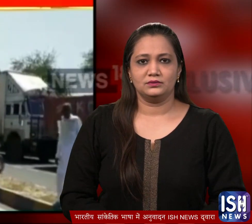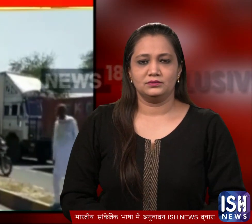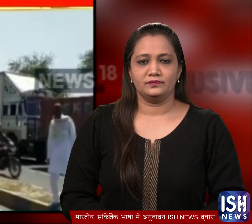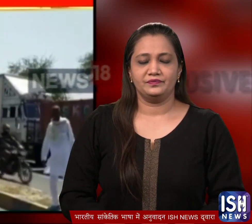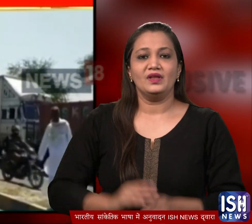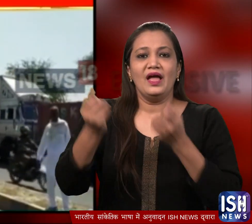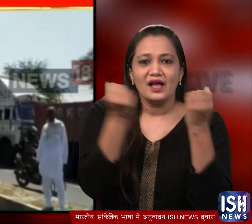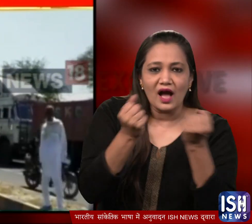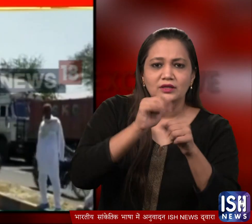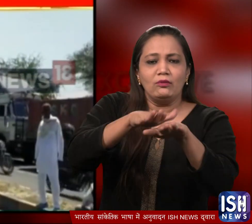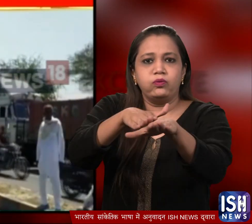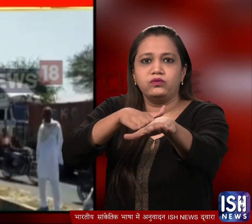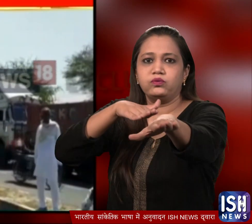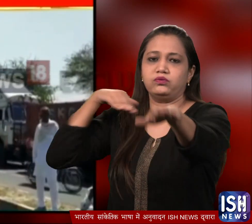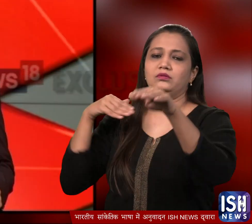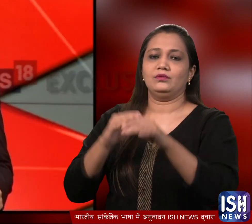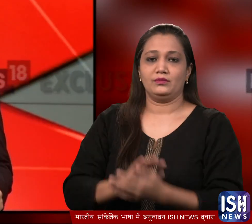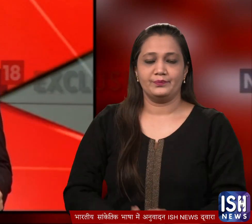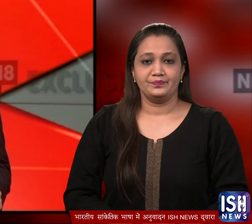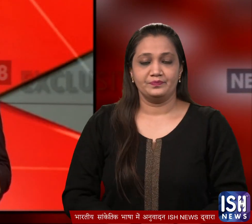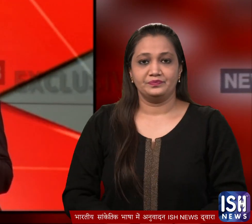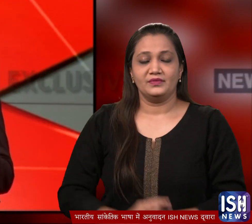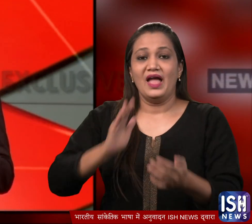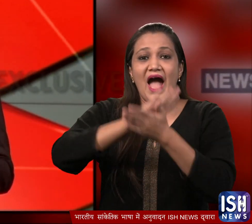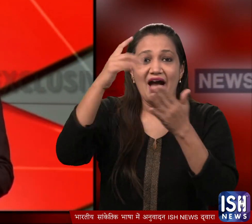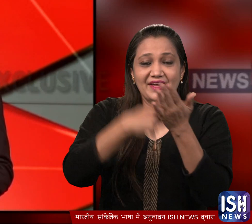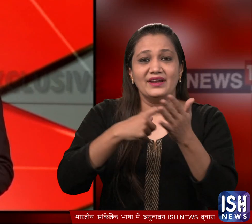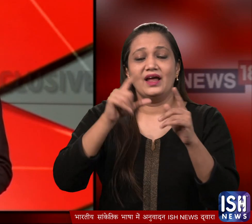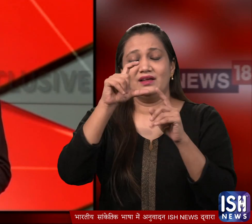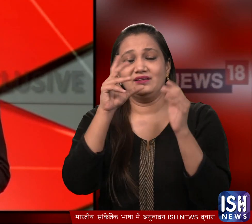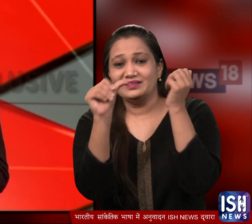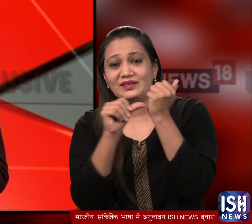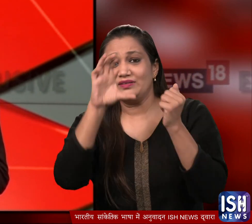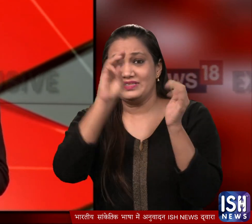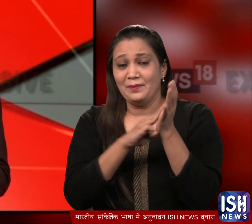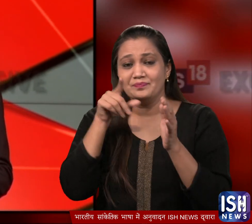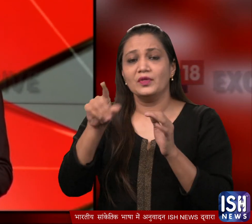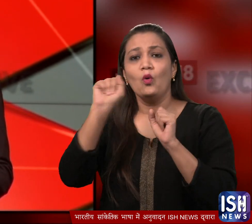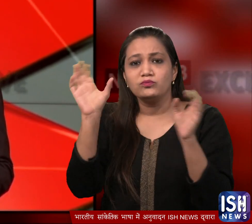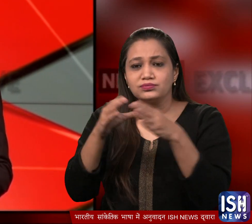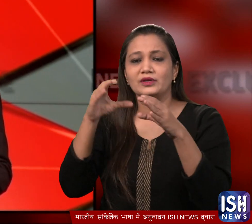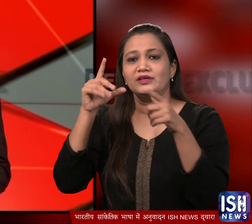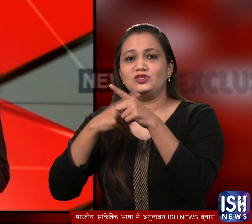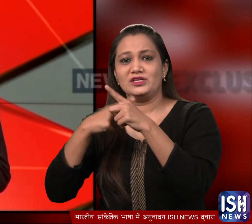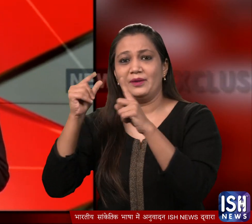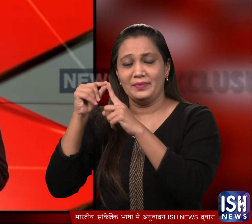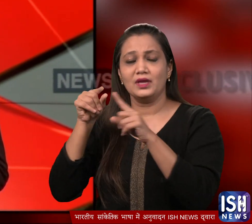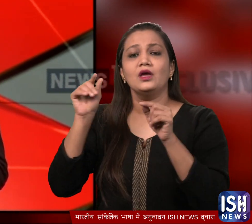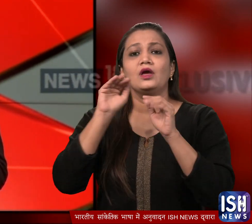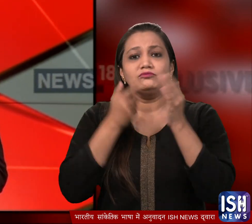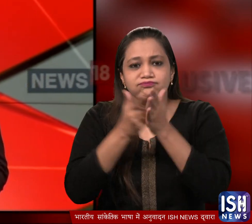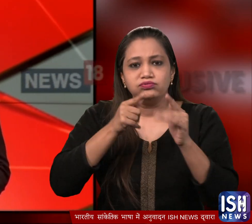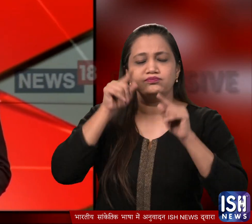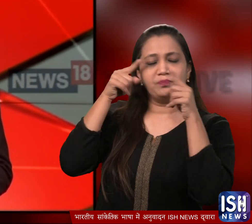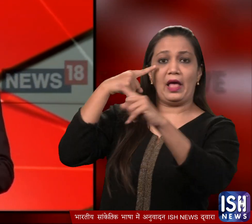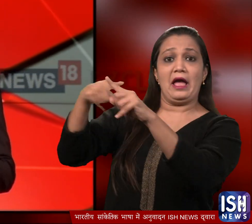इसकी वजह से वहां गाड़ियों की लंबी कतार लग गई। सौभाग्य की एक बात है कि हरियाणा के डिप्टी सीएम दुष्यंत चौटाला और उनकी पार्टी जेजेपी के नेता किसान संगठनों